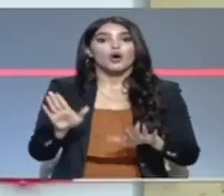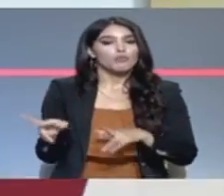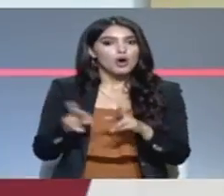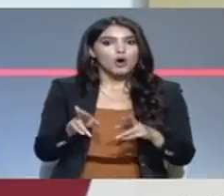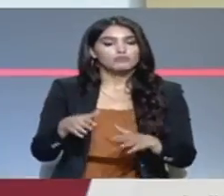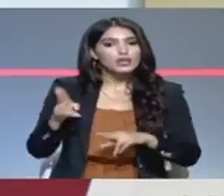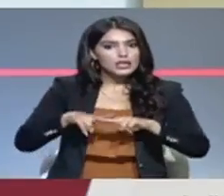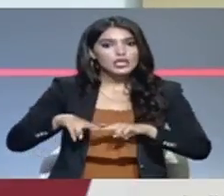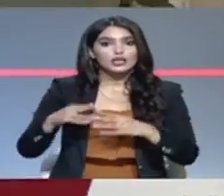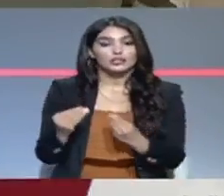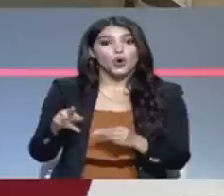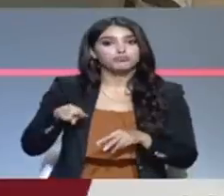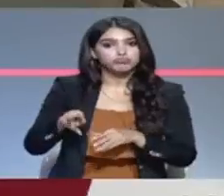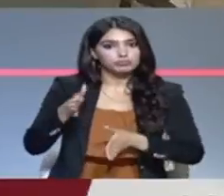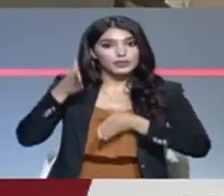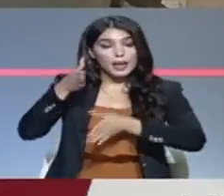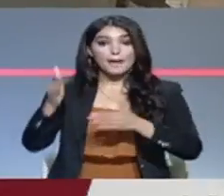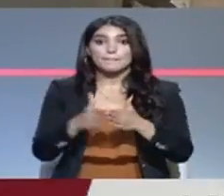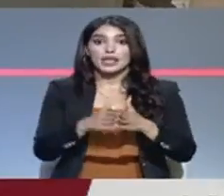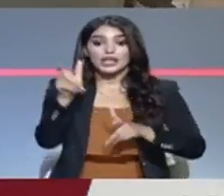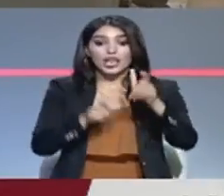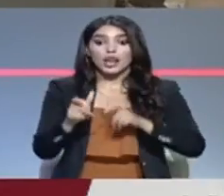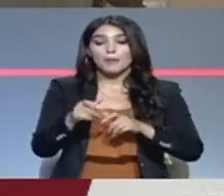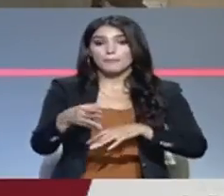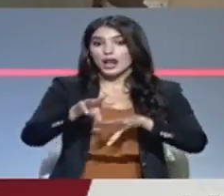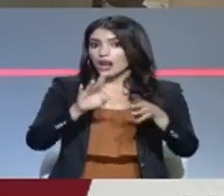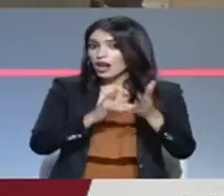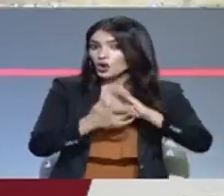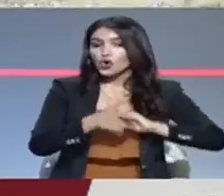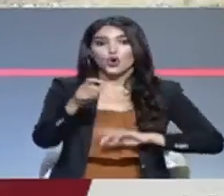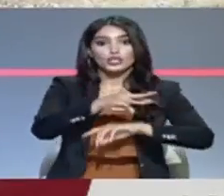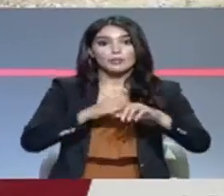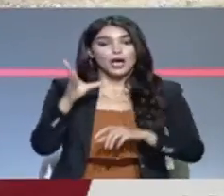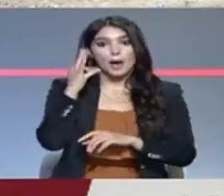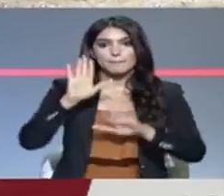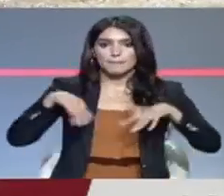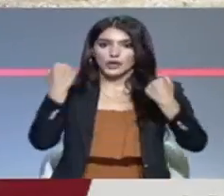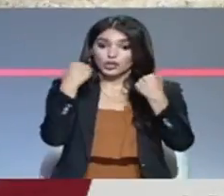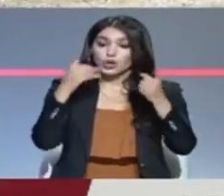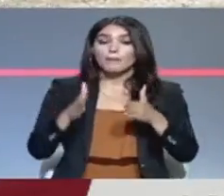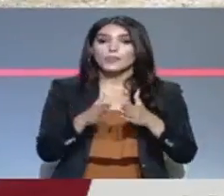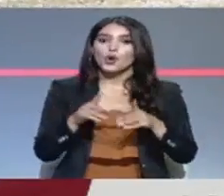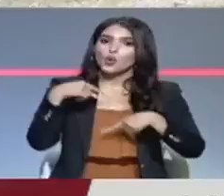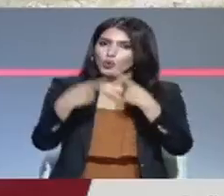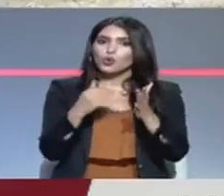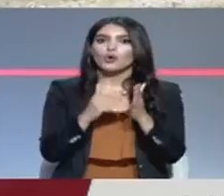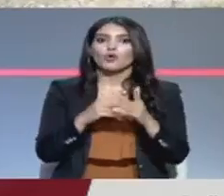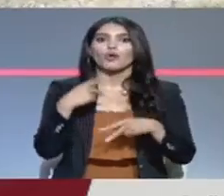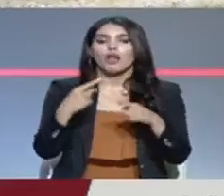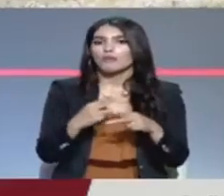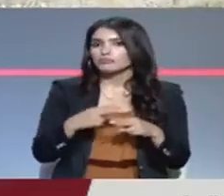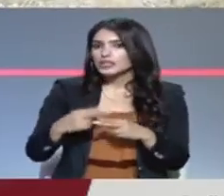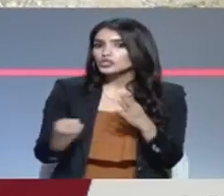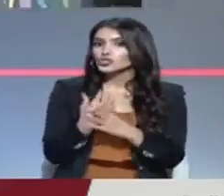الحديدية بالقصرين مطلب رفعه الأعوان وأهالي القصرين على حد سواء بعيد الثورة، مطلب يتجدد سنويا